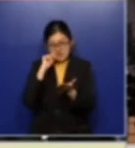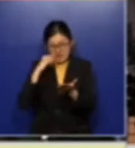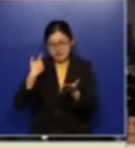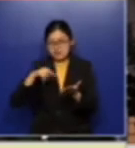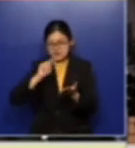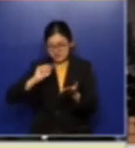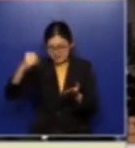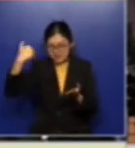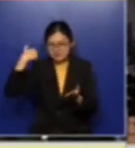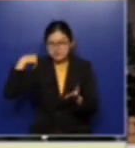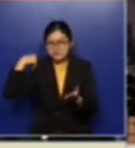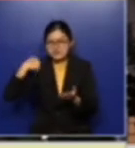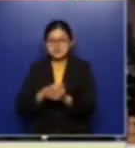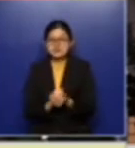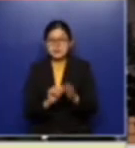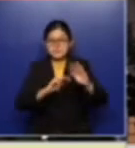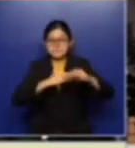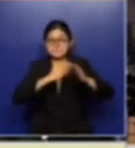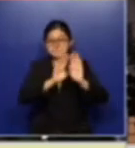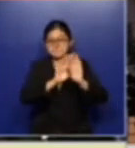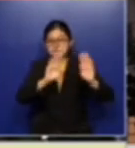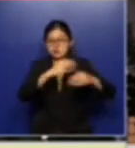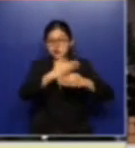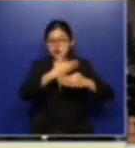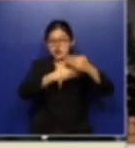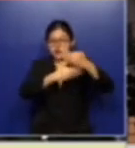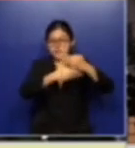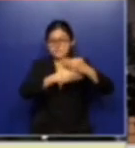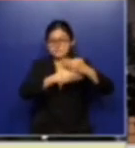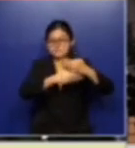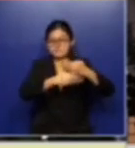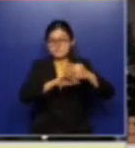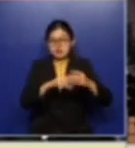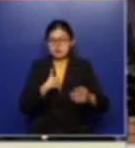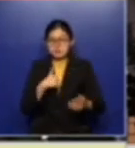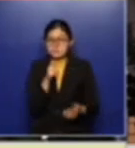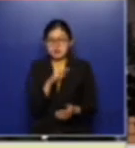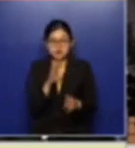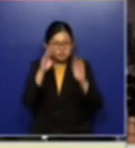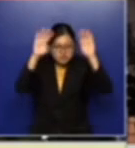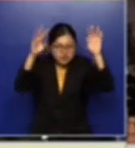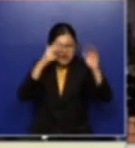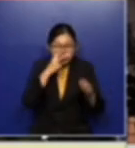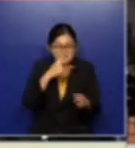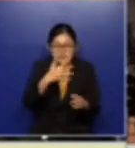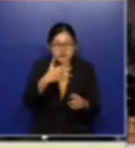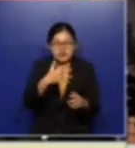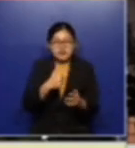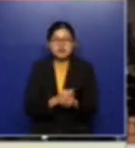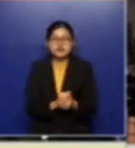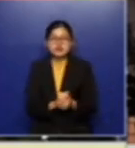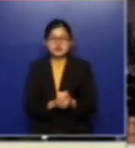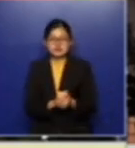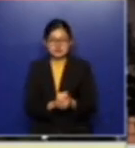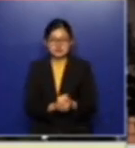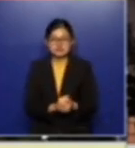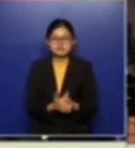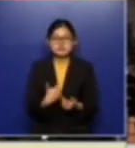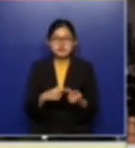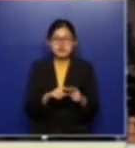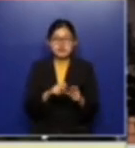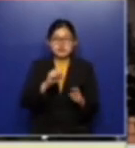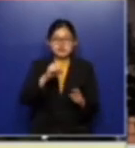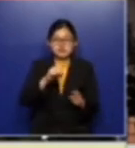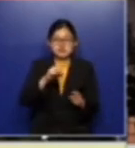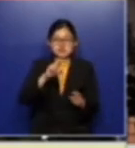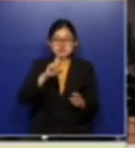ก็ไม่เคยไปนะครับประตูน้ำศรีเสาวภาคเนี่ยทำไปแล้ว